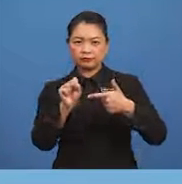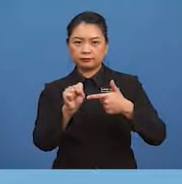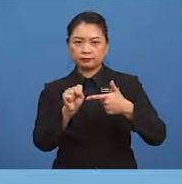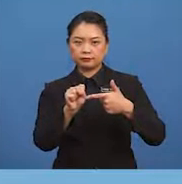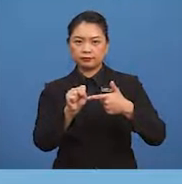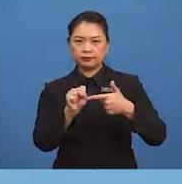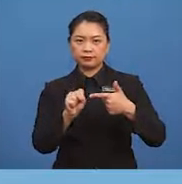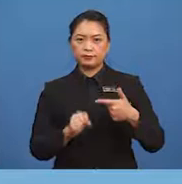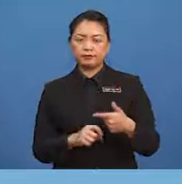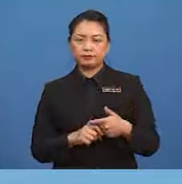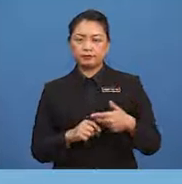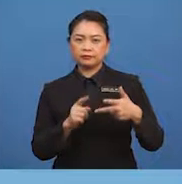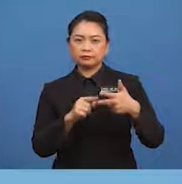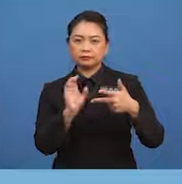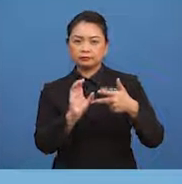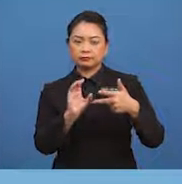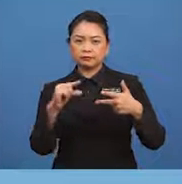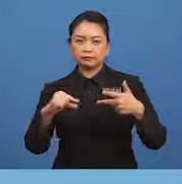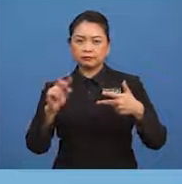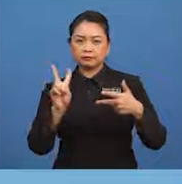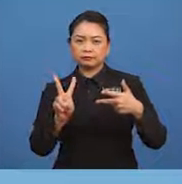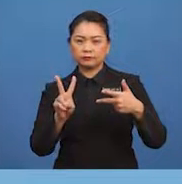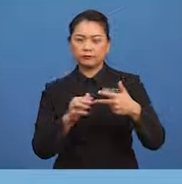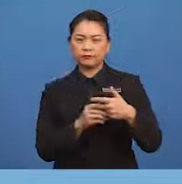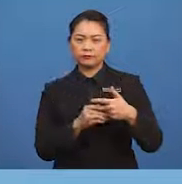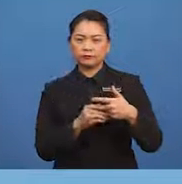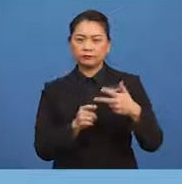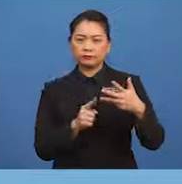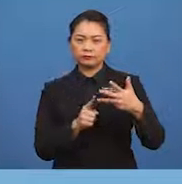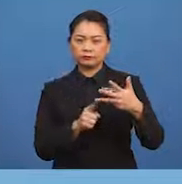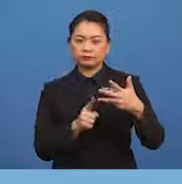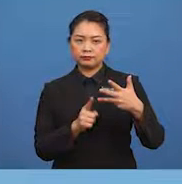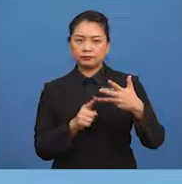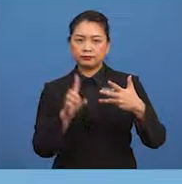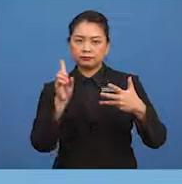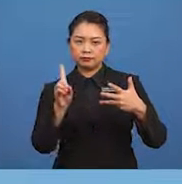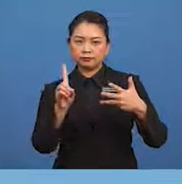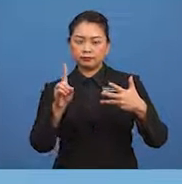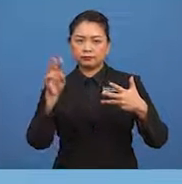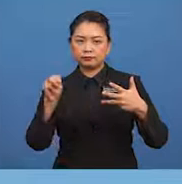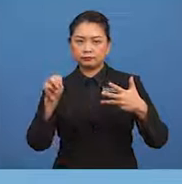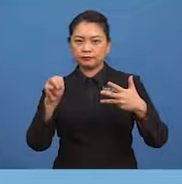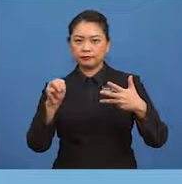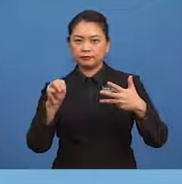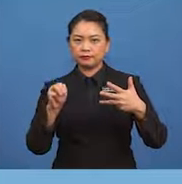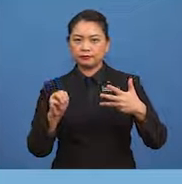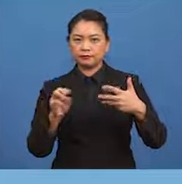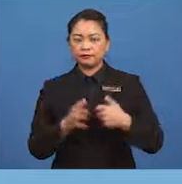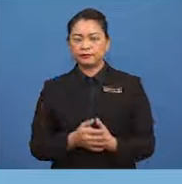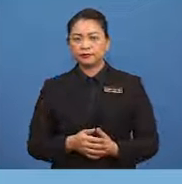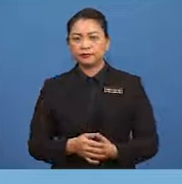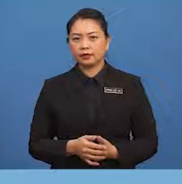S, C, fasa G2 atau D, fasa M?